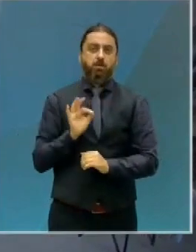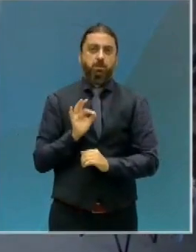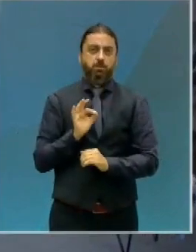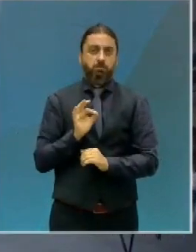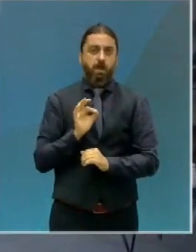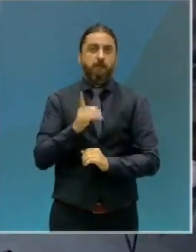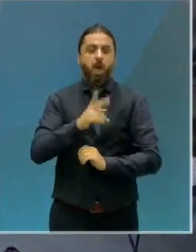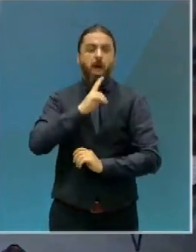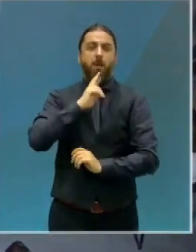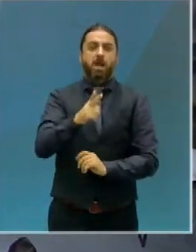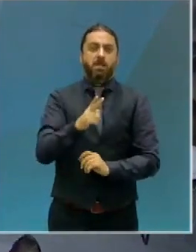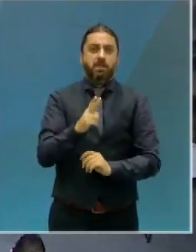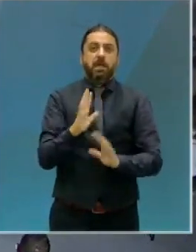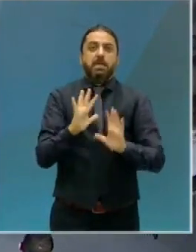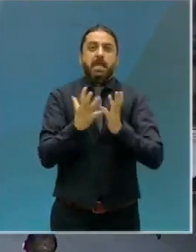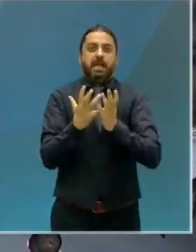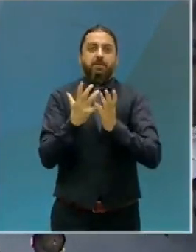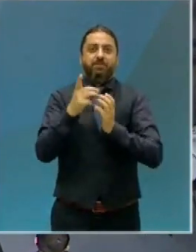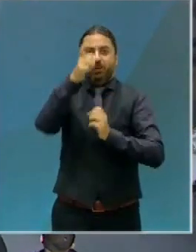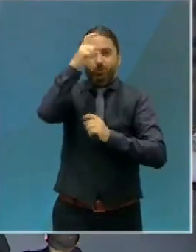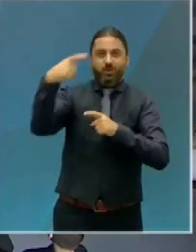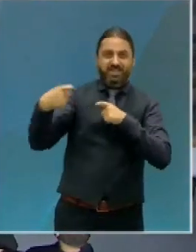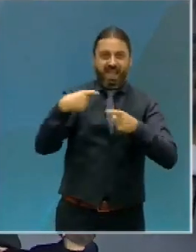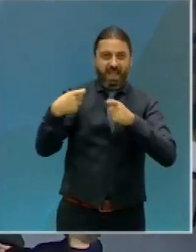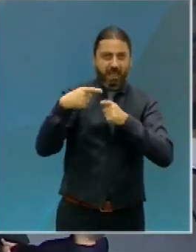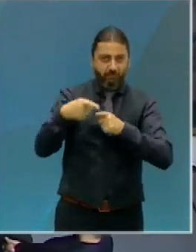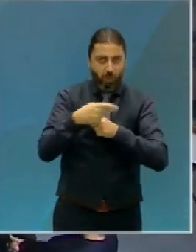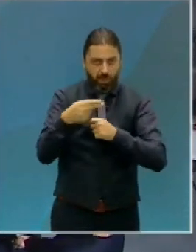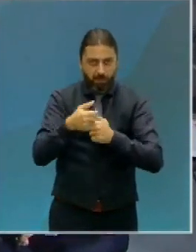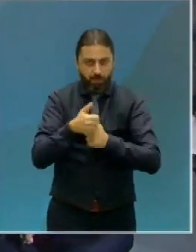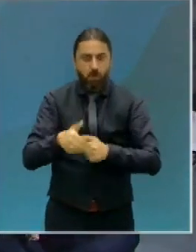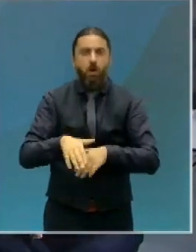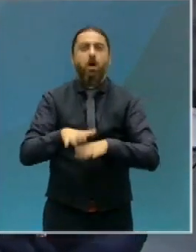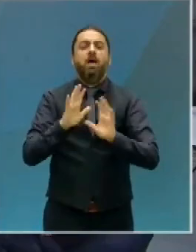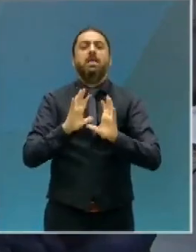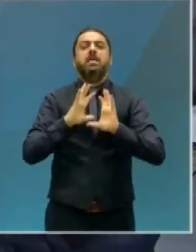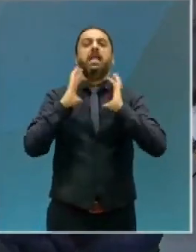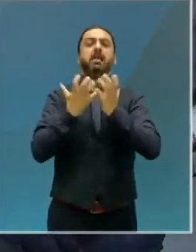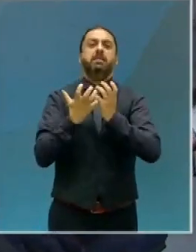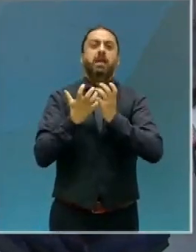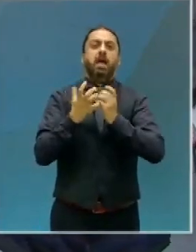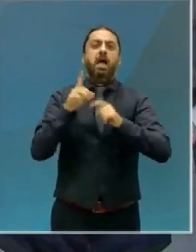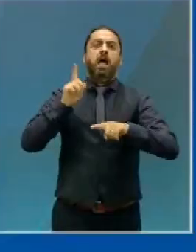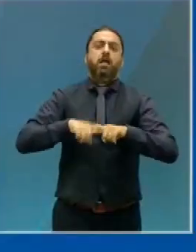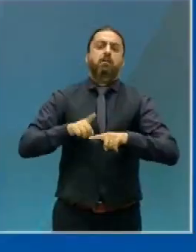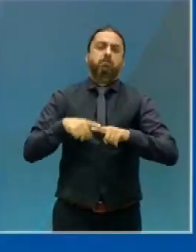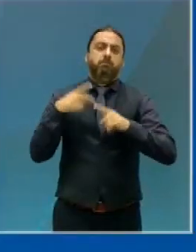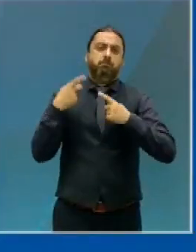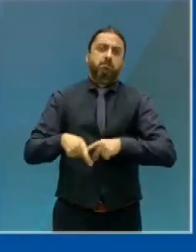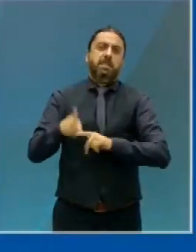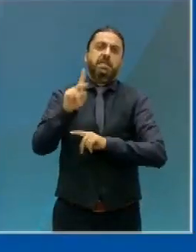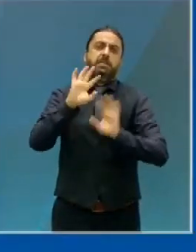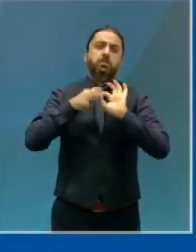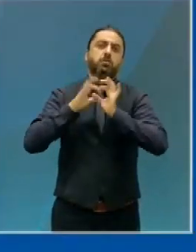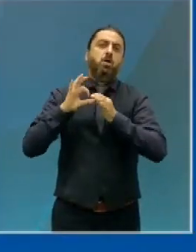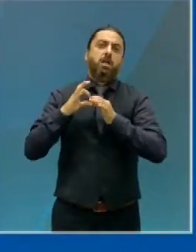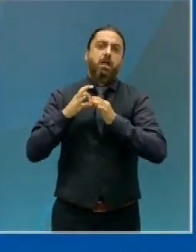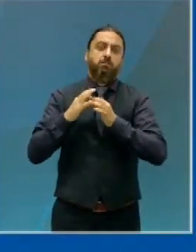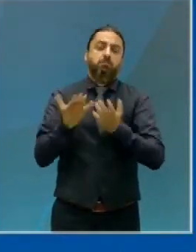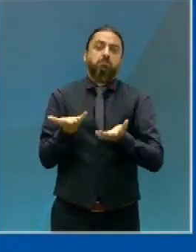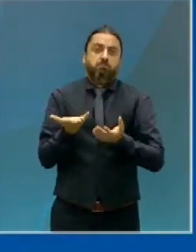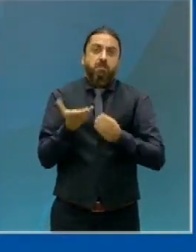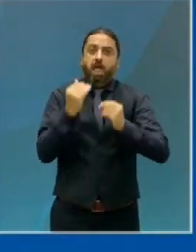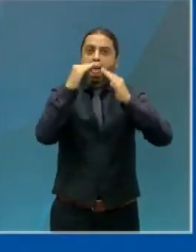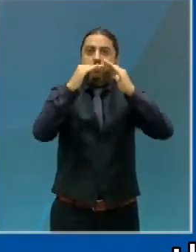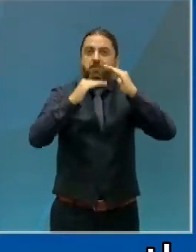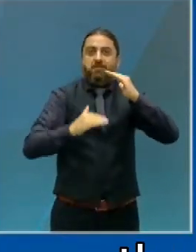απαντήσεις όχι μόνο στις ανάγκες της συγκυρίας, αλλά και στις προκλήσεις της ιστορίας. Όπως διαπιστώνεται, αυτές κινούνται σε πολλά